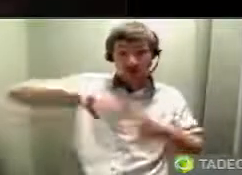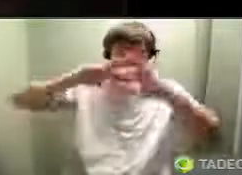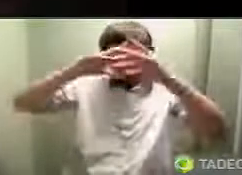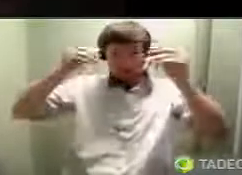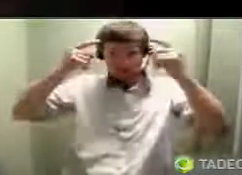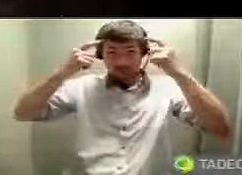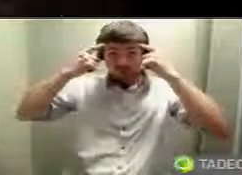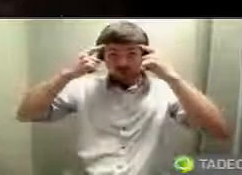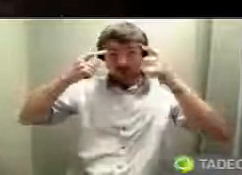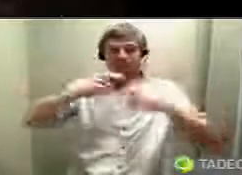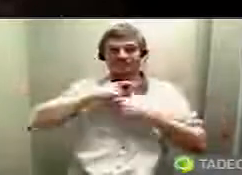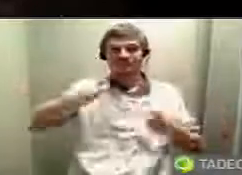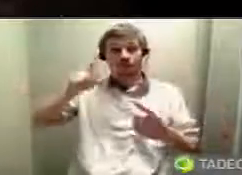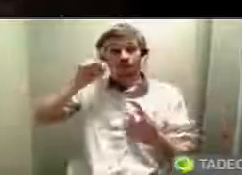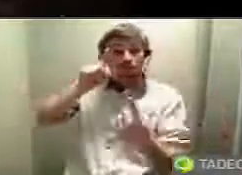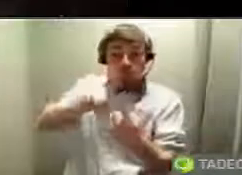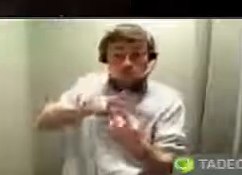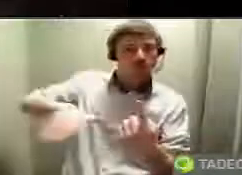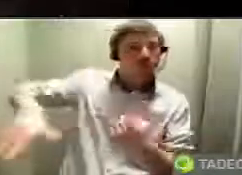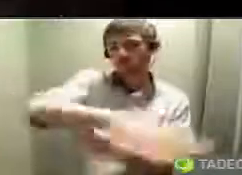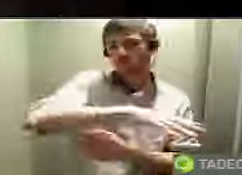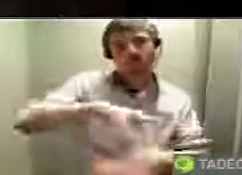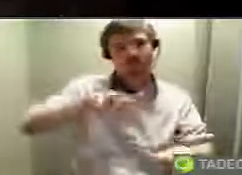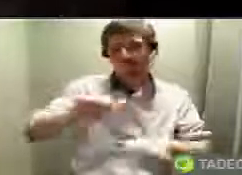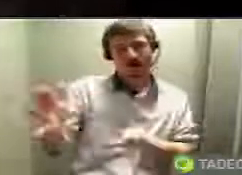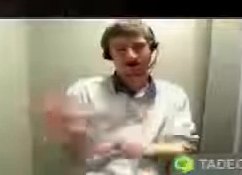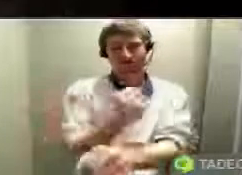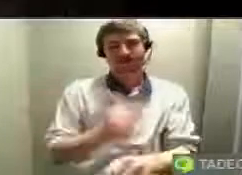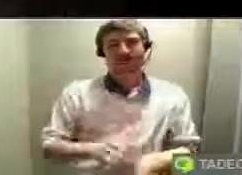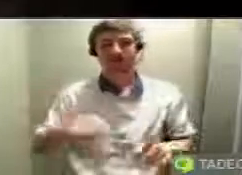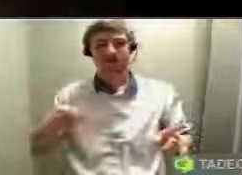amener le trophée pour remettre le trophée